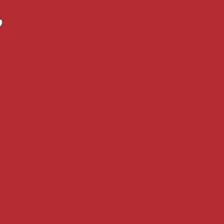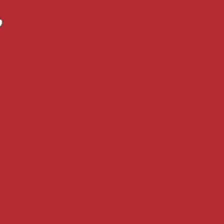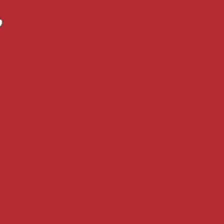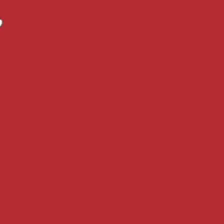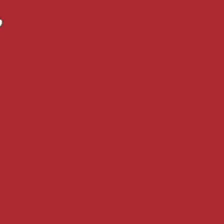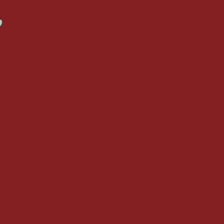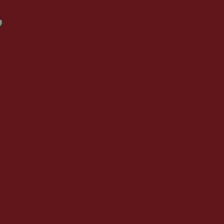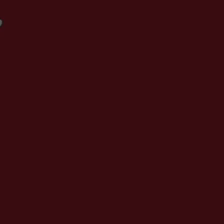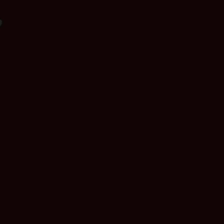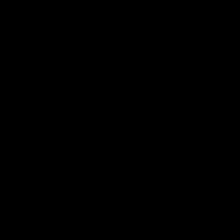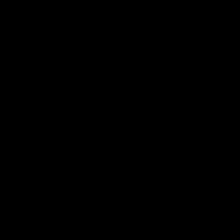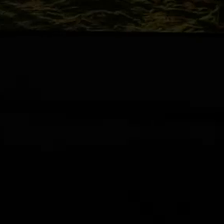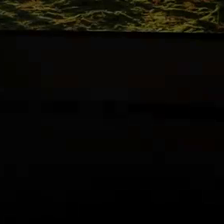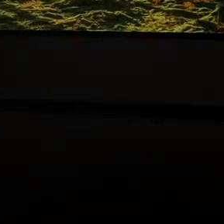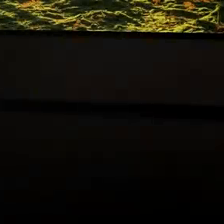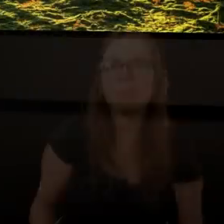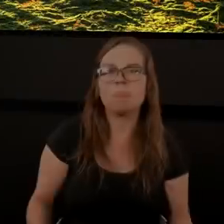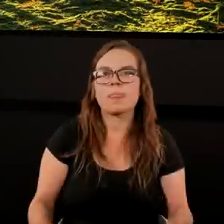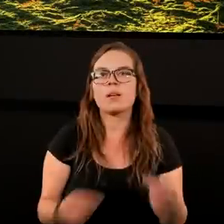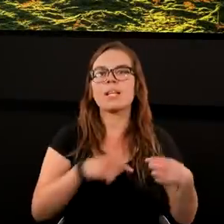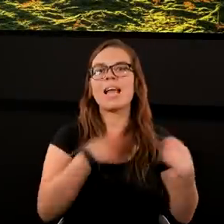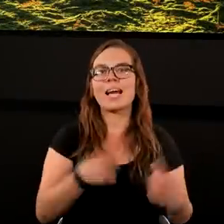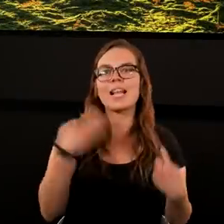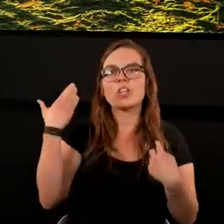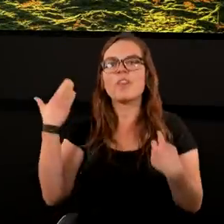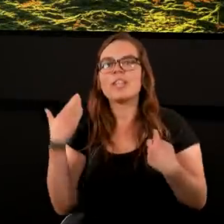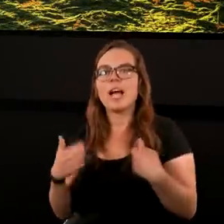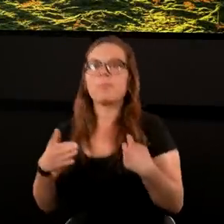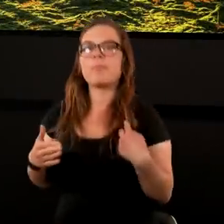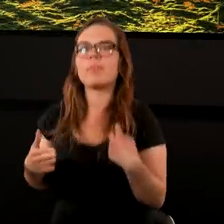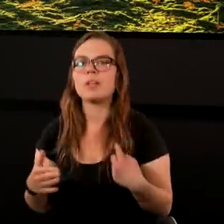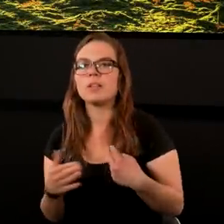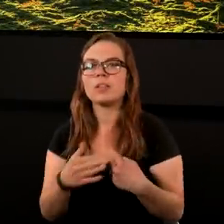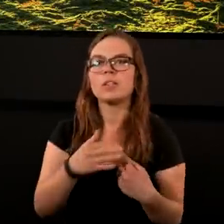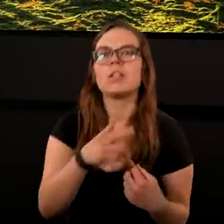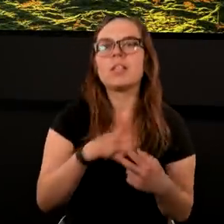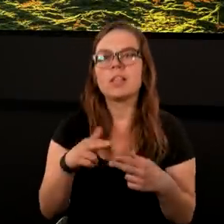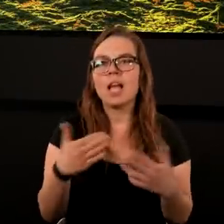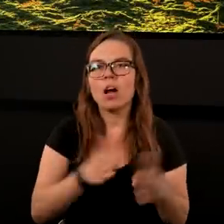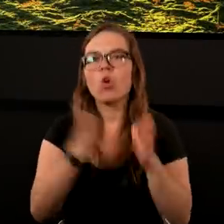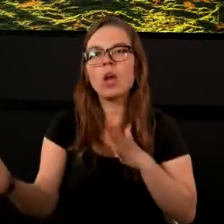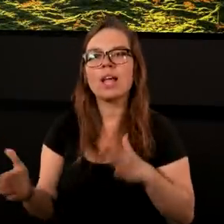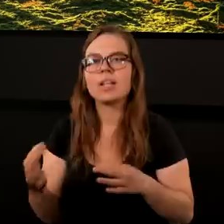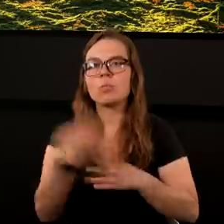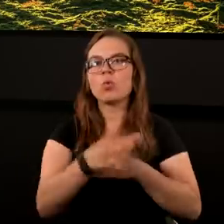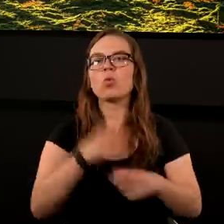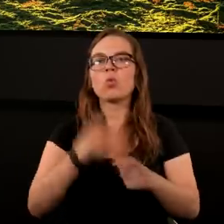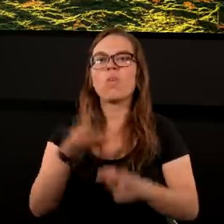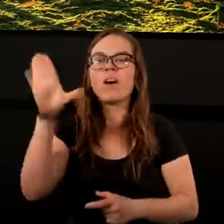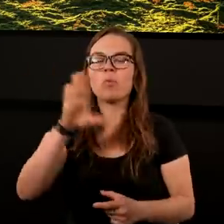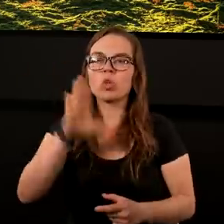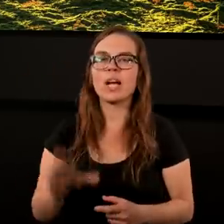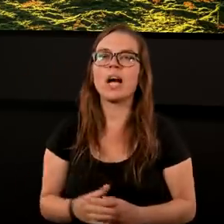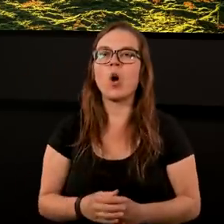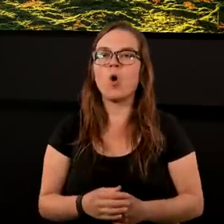Dziękujemy. Serdecznie witam na kolejnym studium Słowa